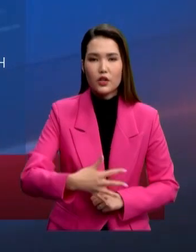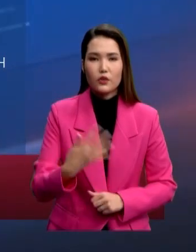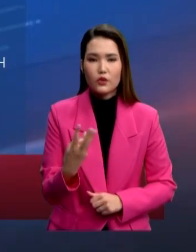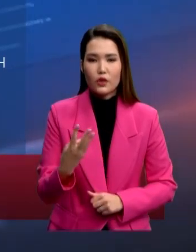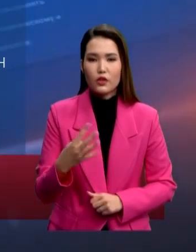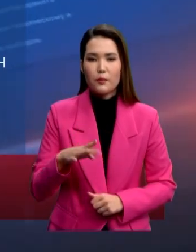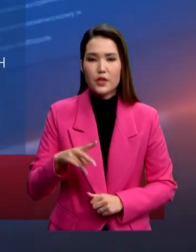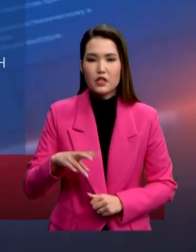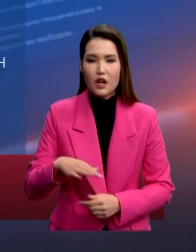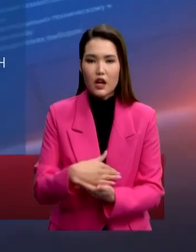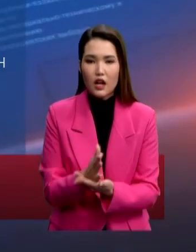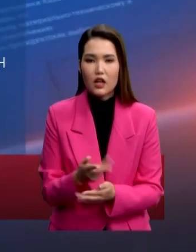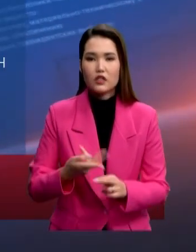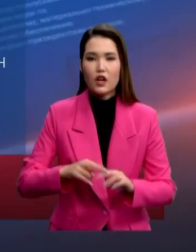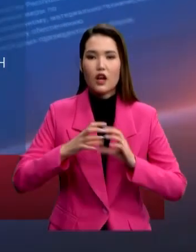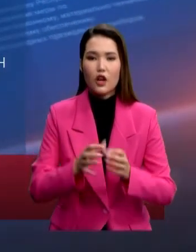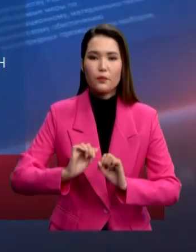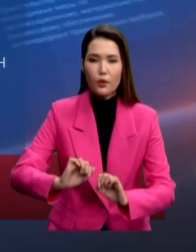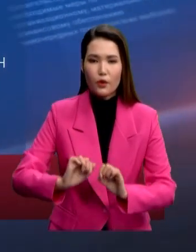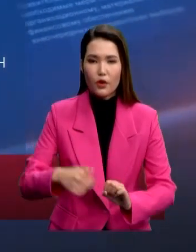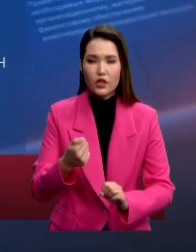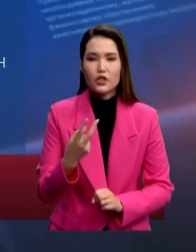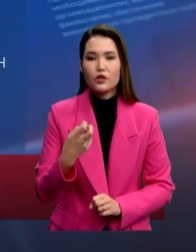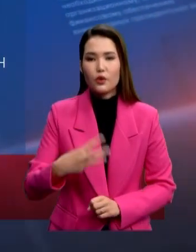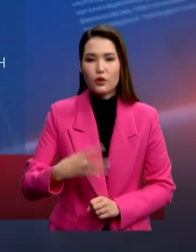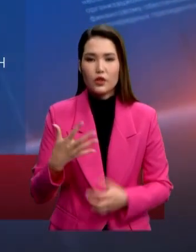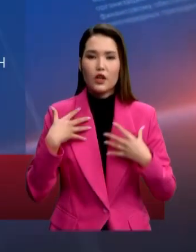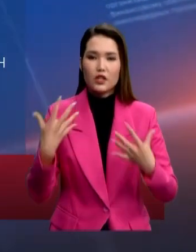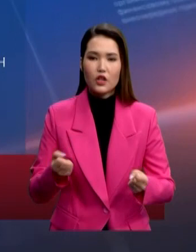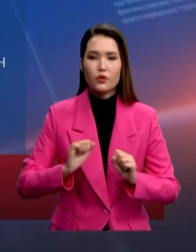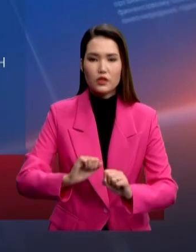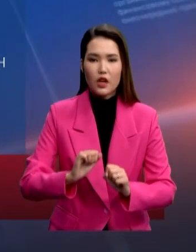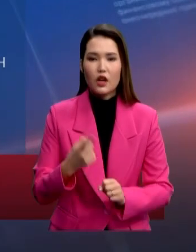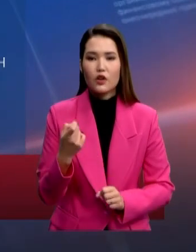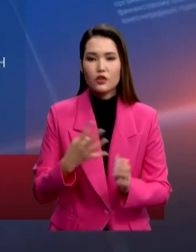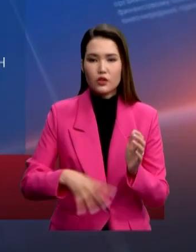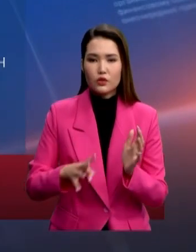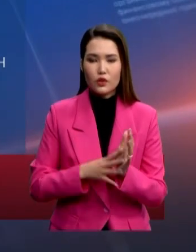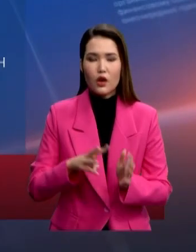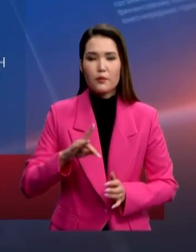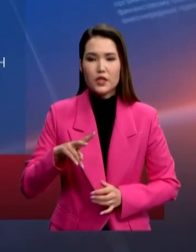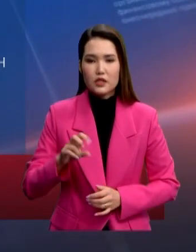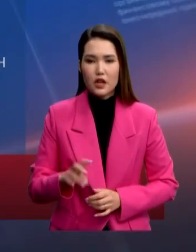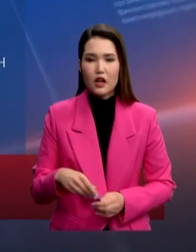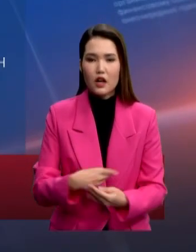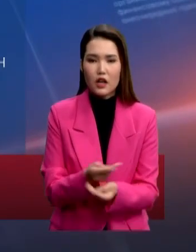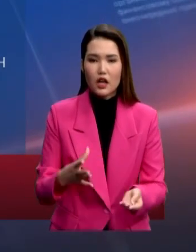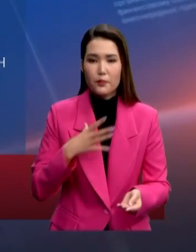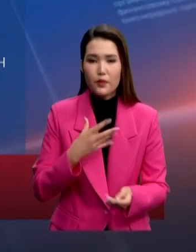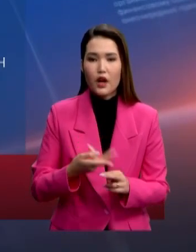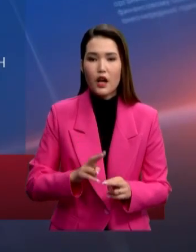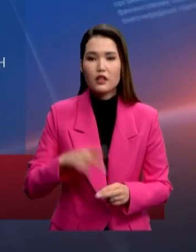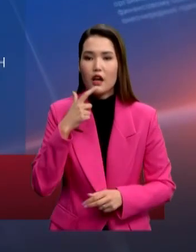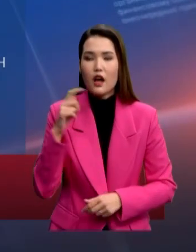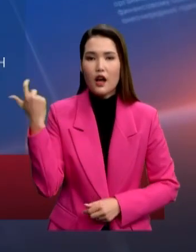теңге бөлінген, халықты әлеуметтік қорғауға 234, денсаулық сақтау саласына 149 миллиард жұмсау көзделген. Ал Екібастұз